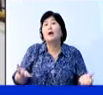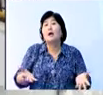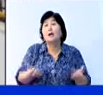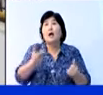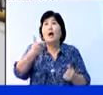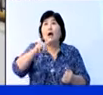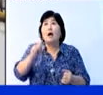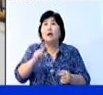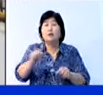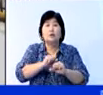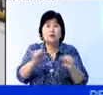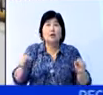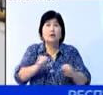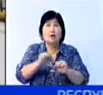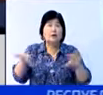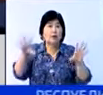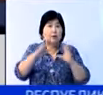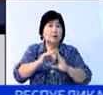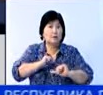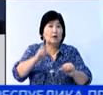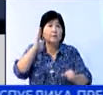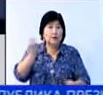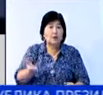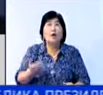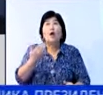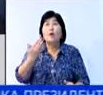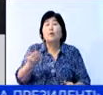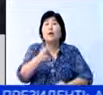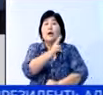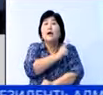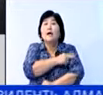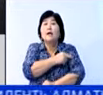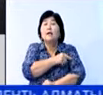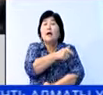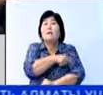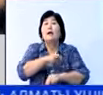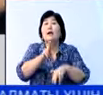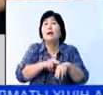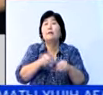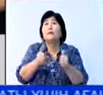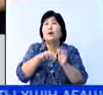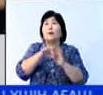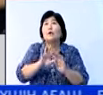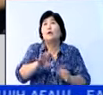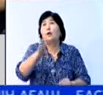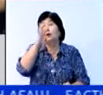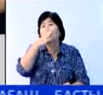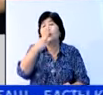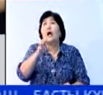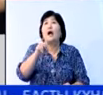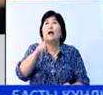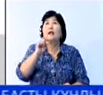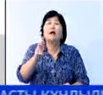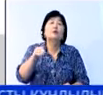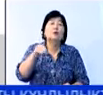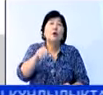ана газ жарылса жарылып кетеді ғой барлығы. Бүгінде патрульдік полиция жасағының қатарына қосылғанына небәрі 4 жыл болған Алихан